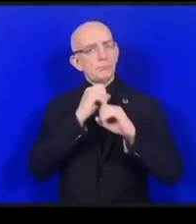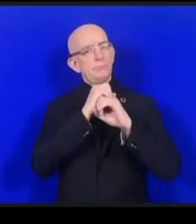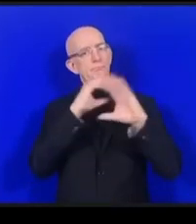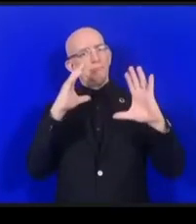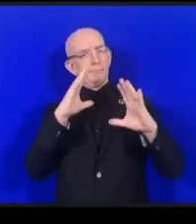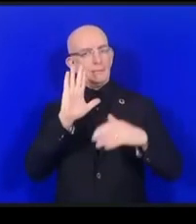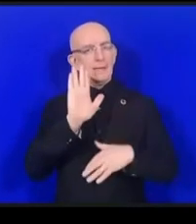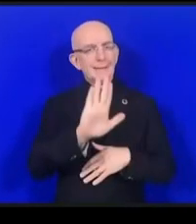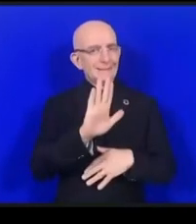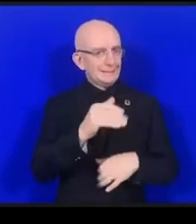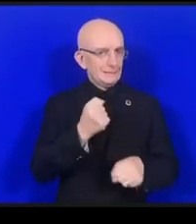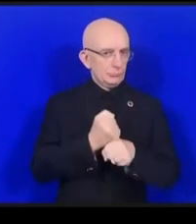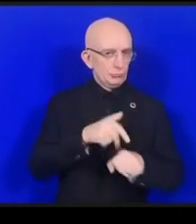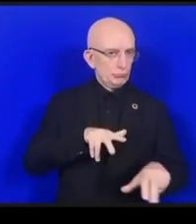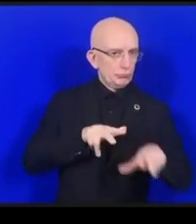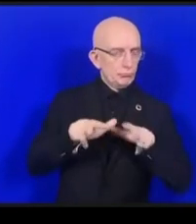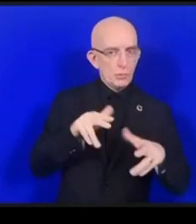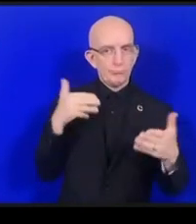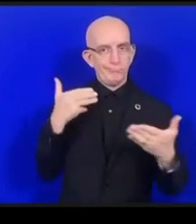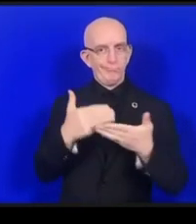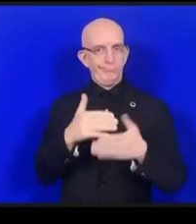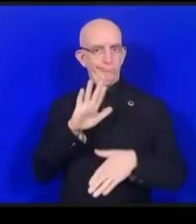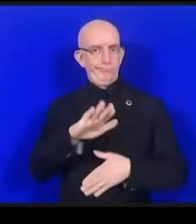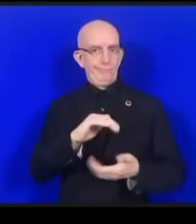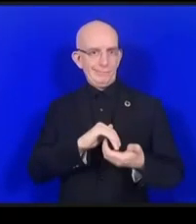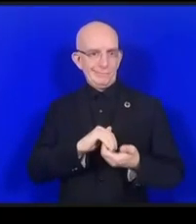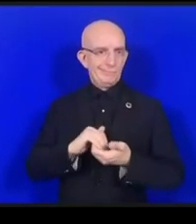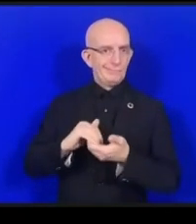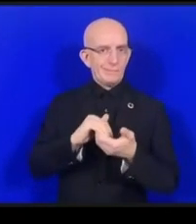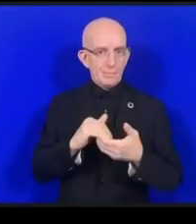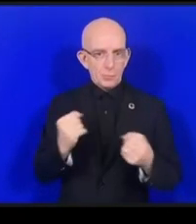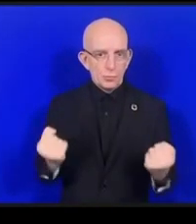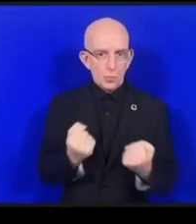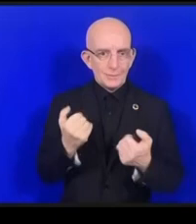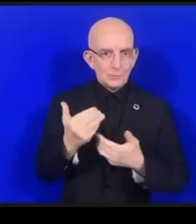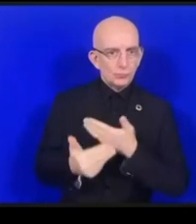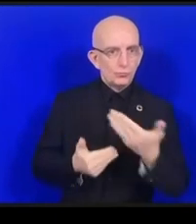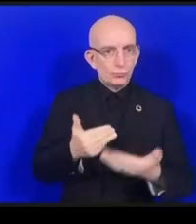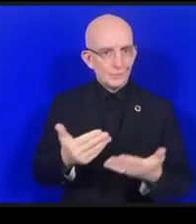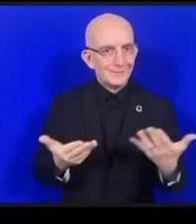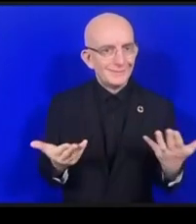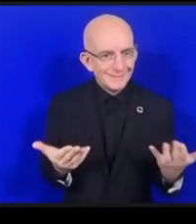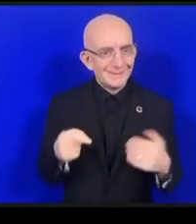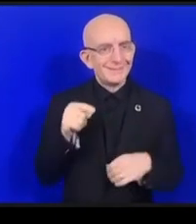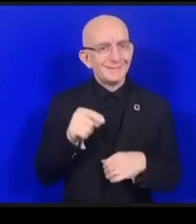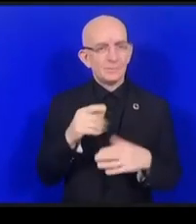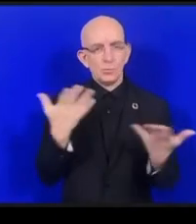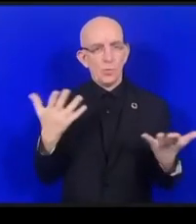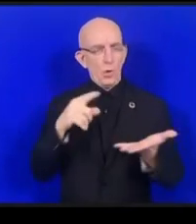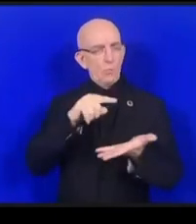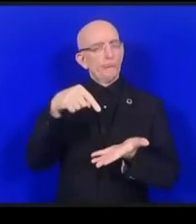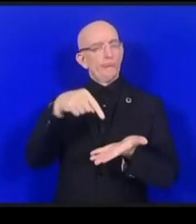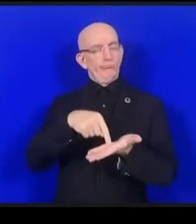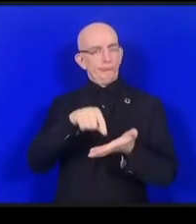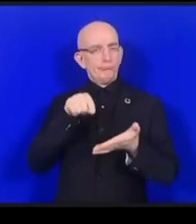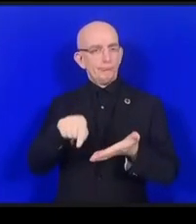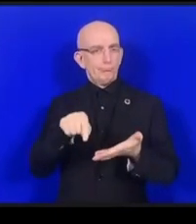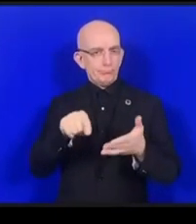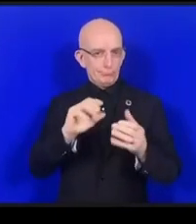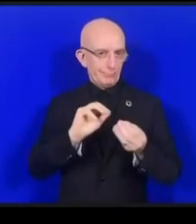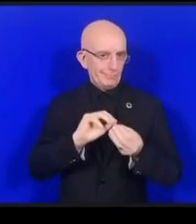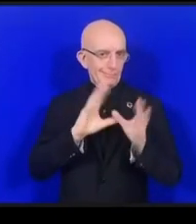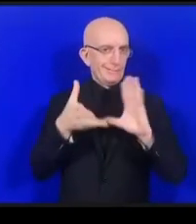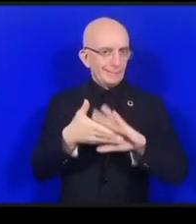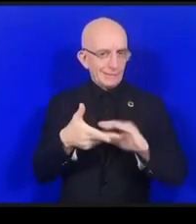по ценностям интернета Благодарю вас за то как вы объяснили что искусственный интеллект может быть